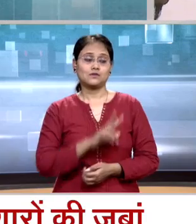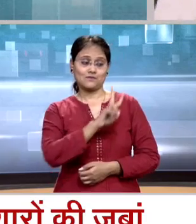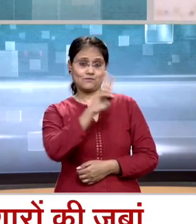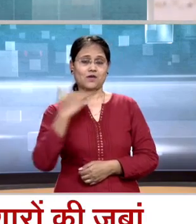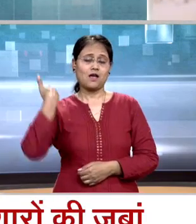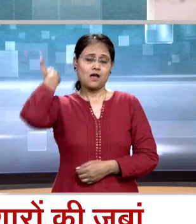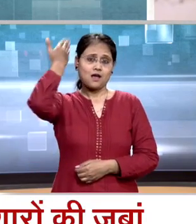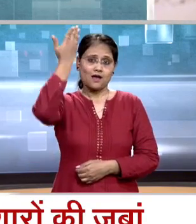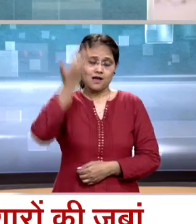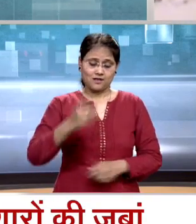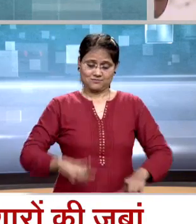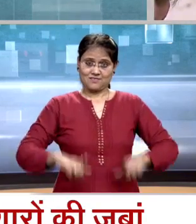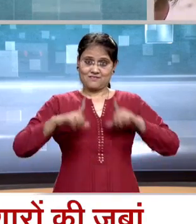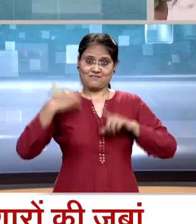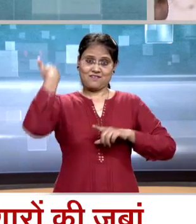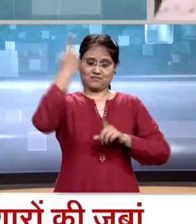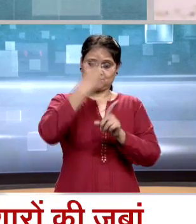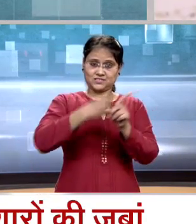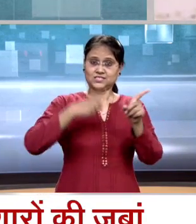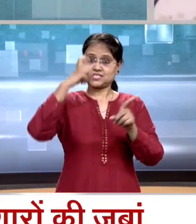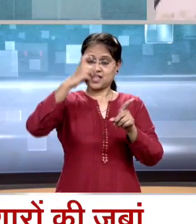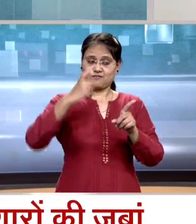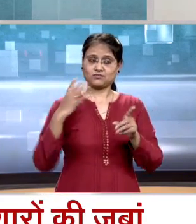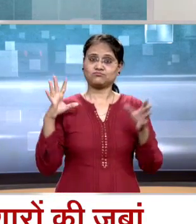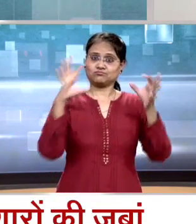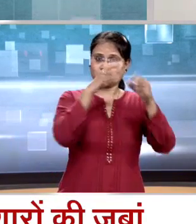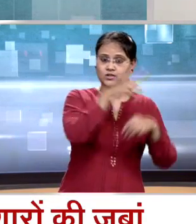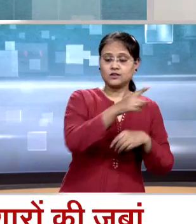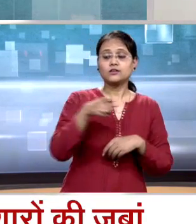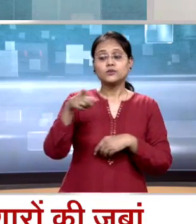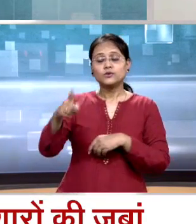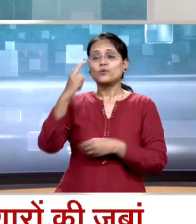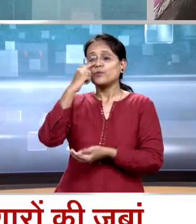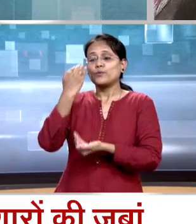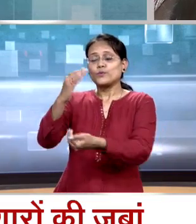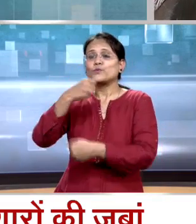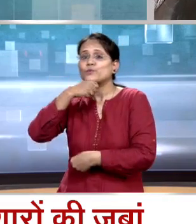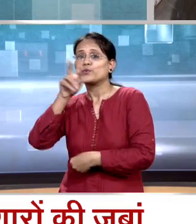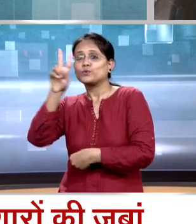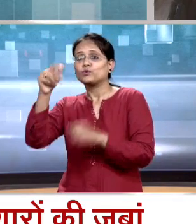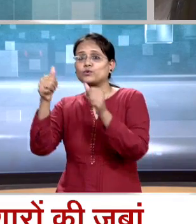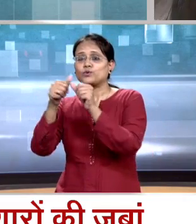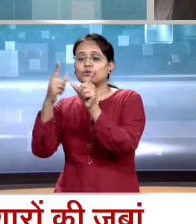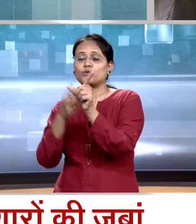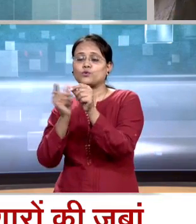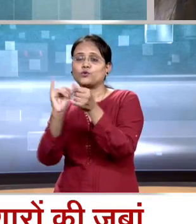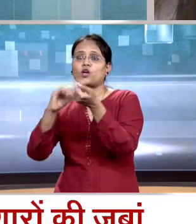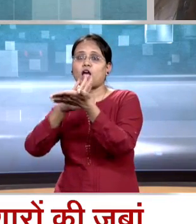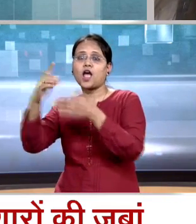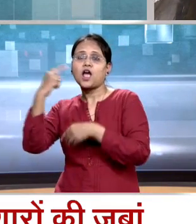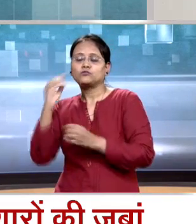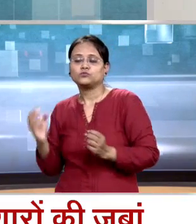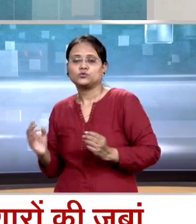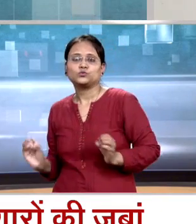विभा अपनी जिंदगी के 7 साल का फासला तय कर रही है, तो वहीं 2 साल की नन्ही आयुषी ने जल्दी शुरुआत कर